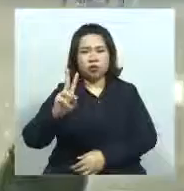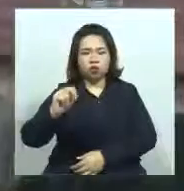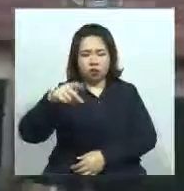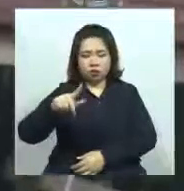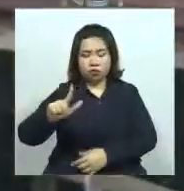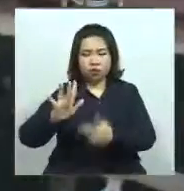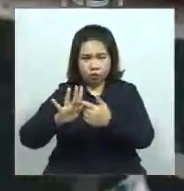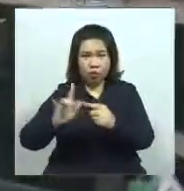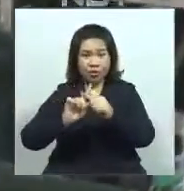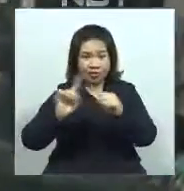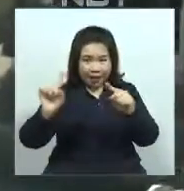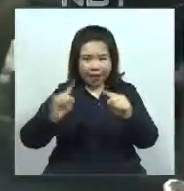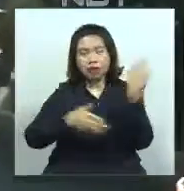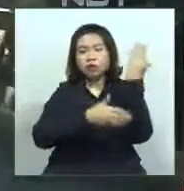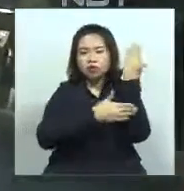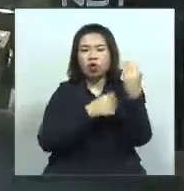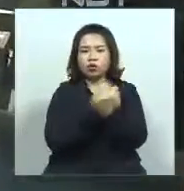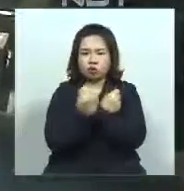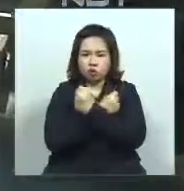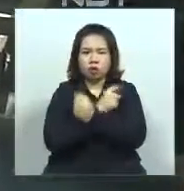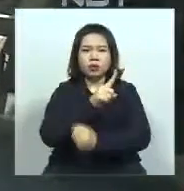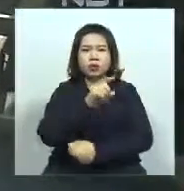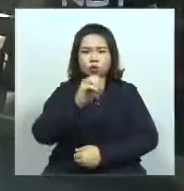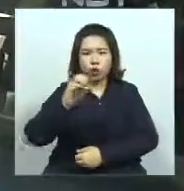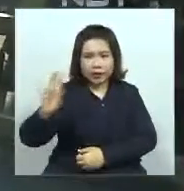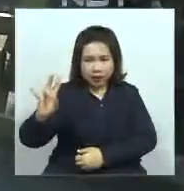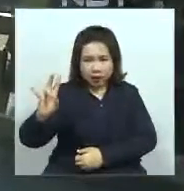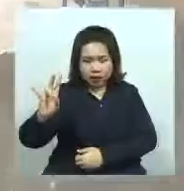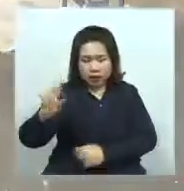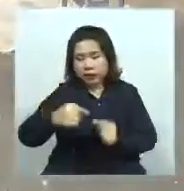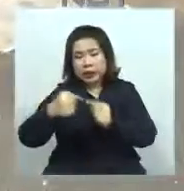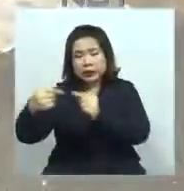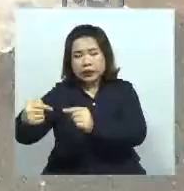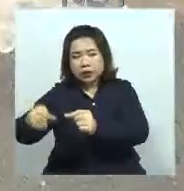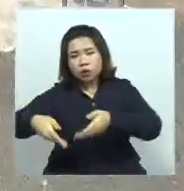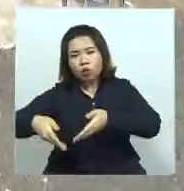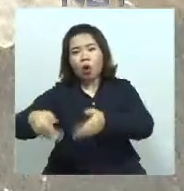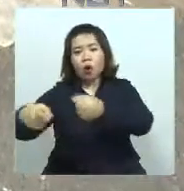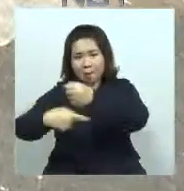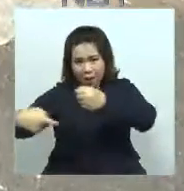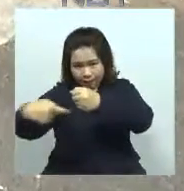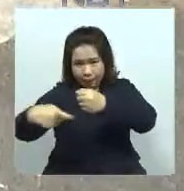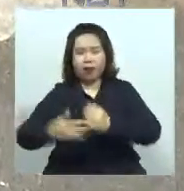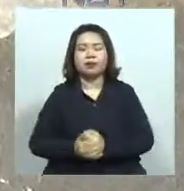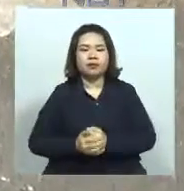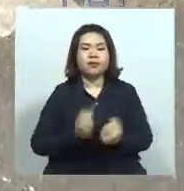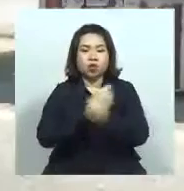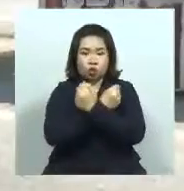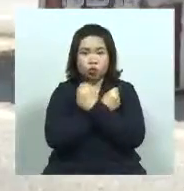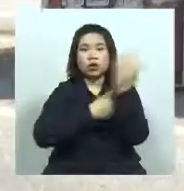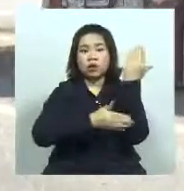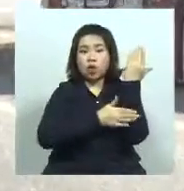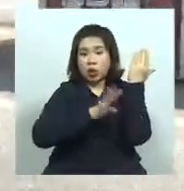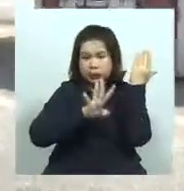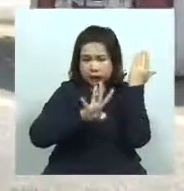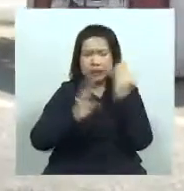อื่นๆเช่นบริเวณซอยสุขุมวิท107ถึงคลองบางนาหรือว่าบริเวณซอยสุขุมวิท4ก็ส